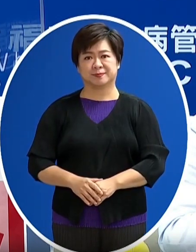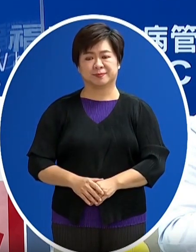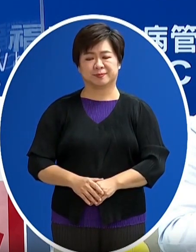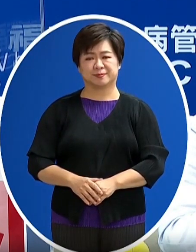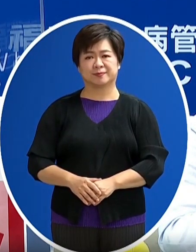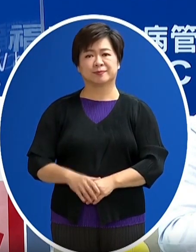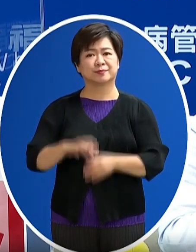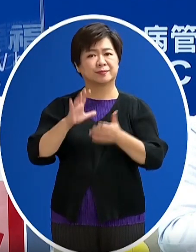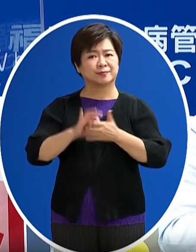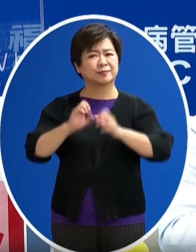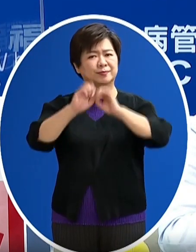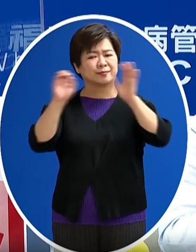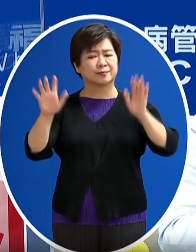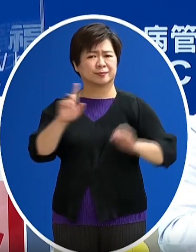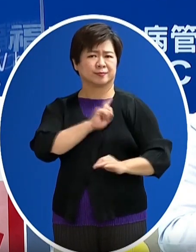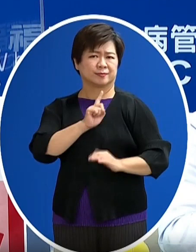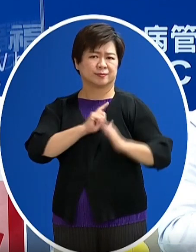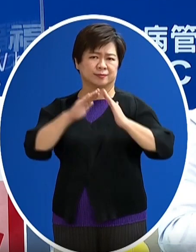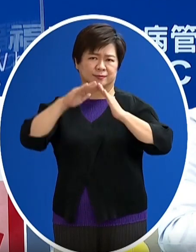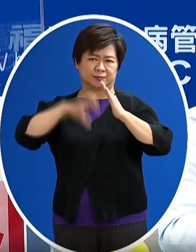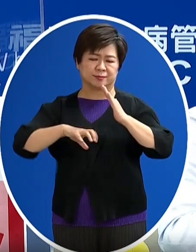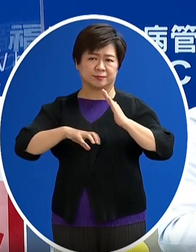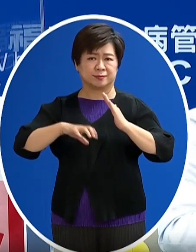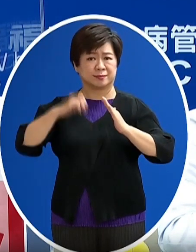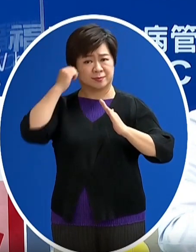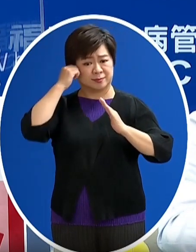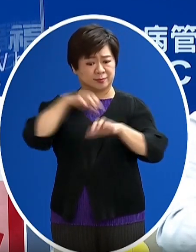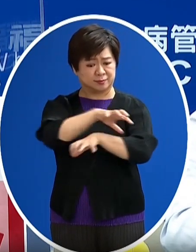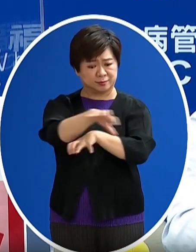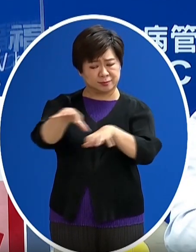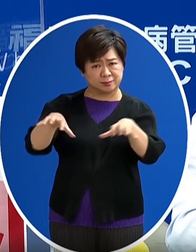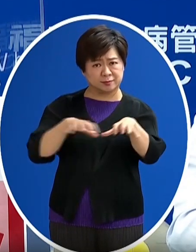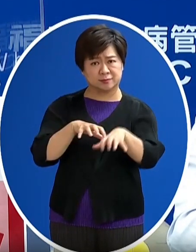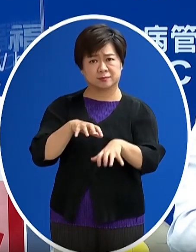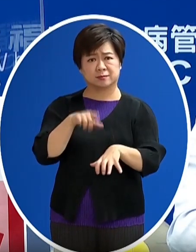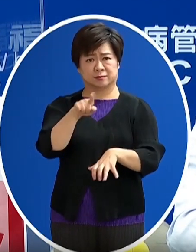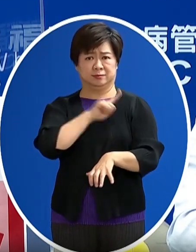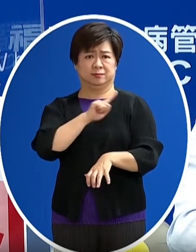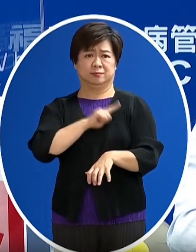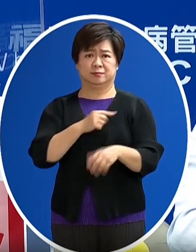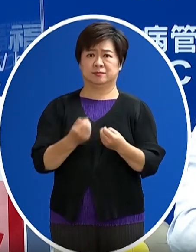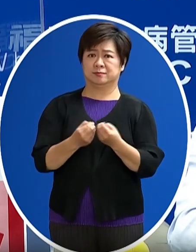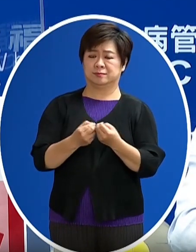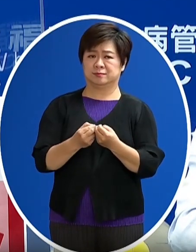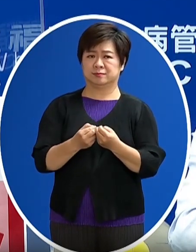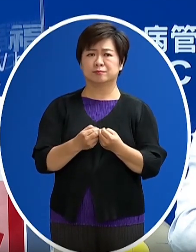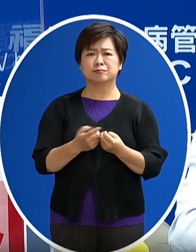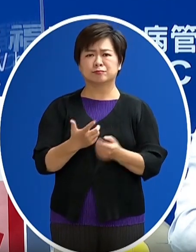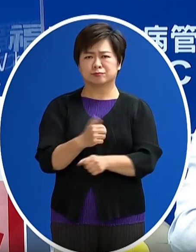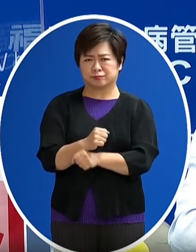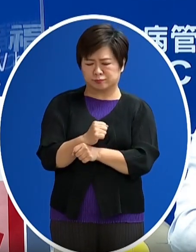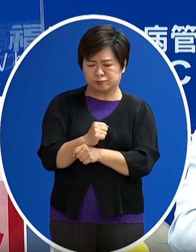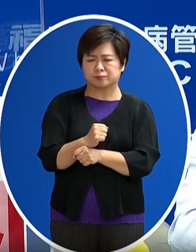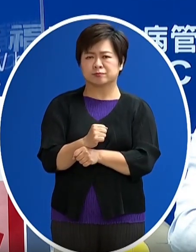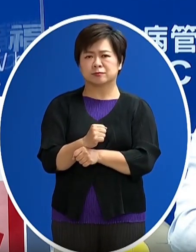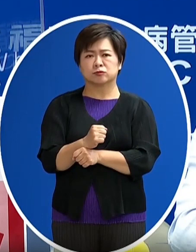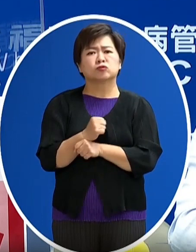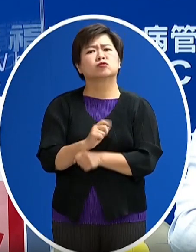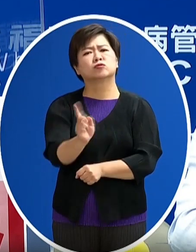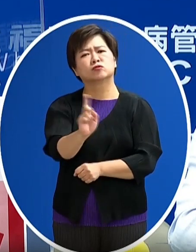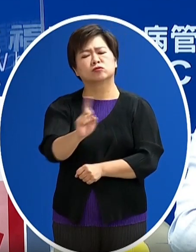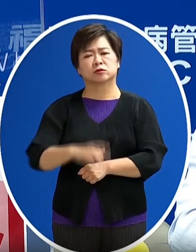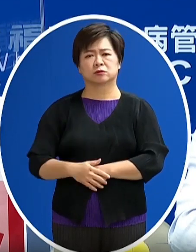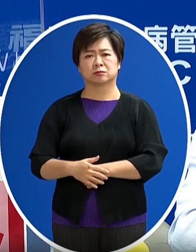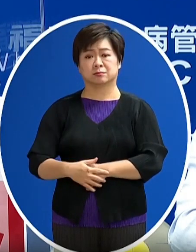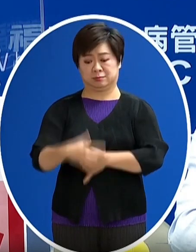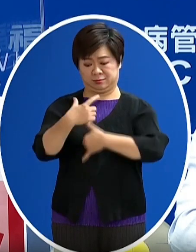注意说，那在家里面居住的环境里面，大家怎么样稍微互相注意，那注意要怎么注意，那就